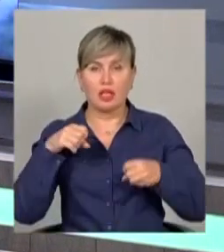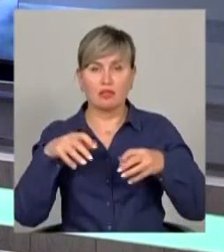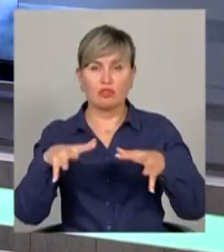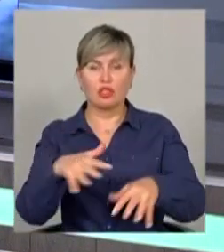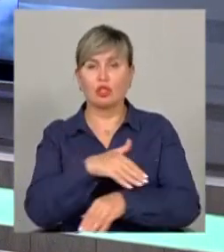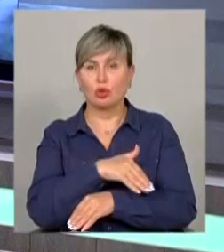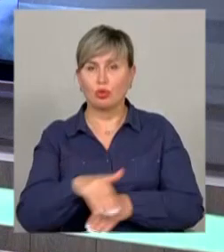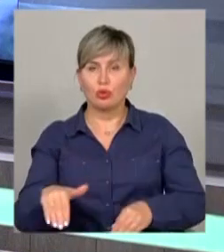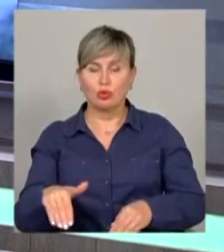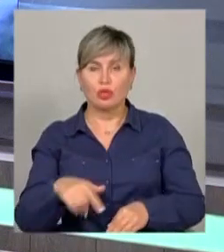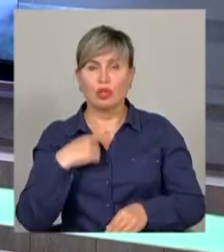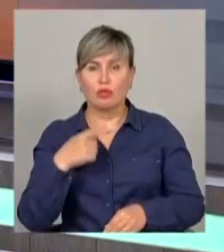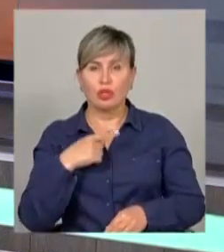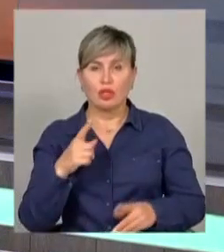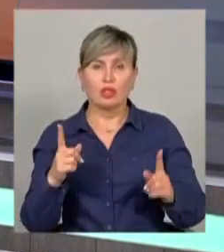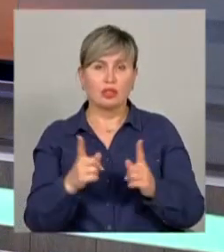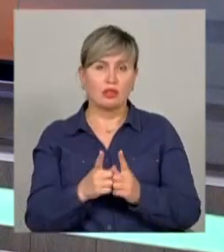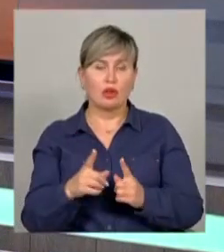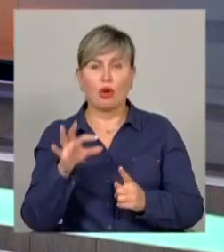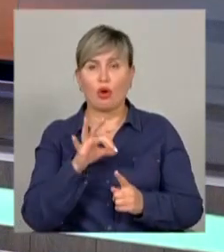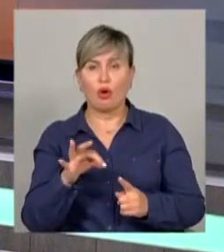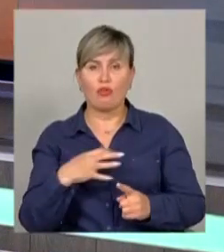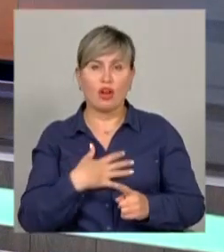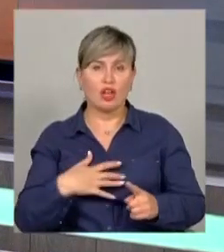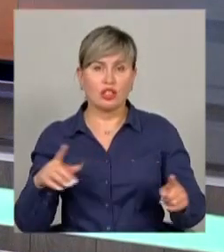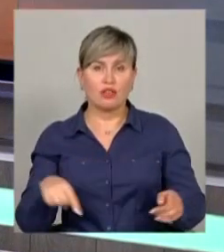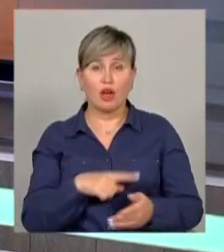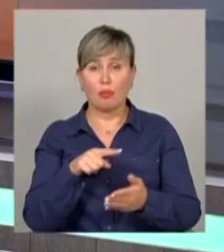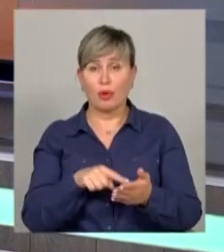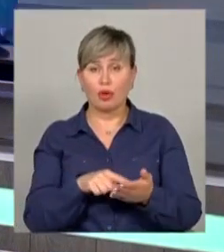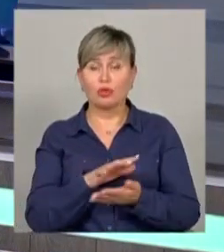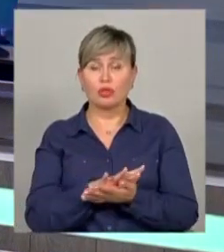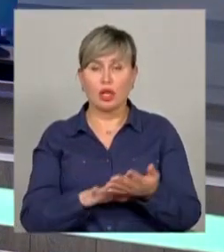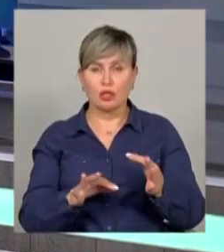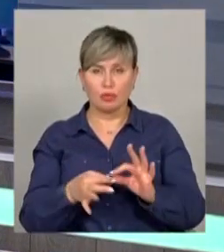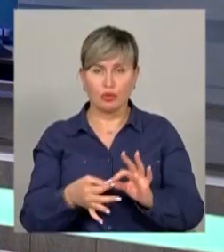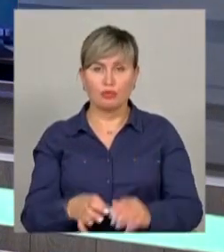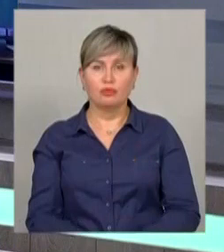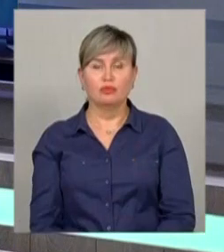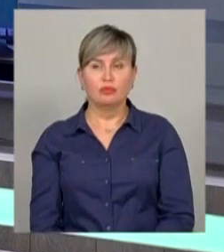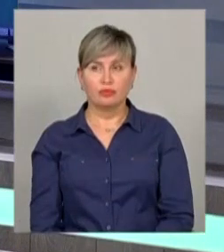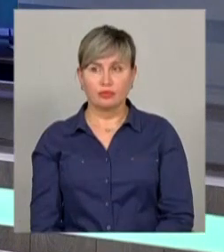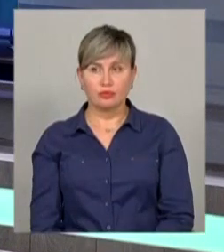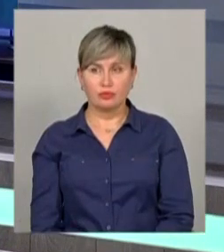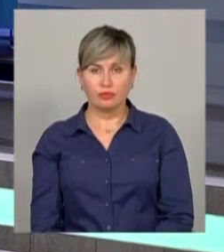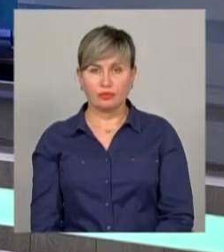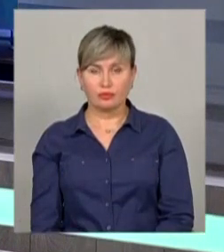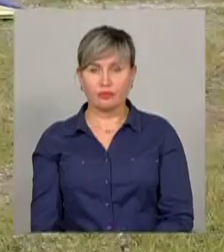улиц. Речь на встрече также шла о насущных вопросах. Подробнее о них в материале Дияса Махамбетова.